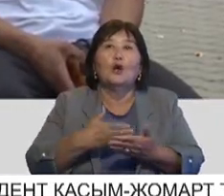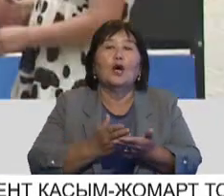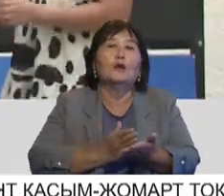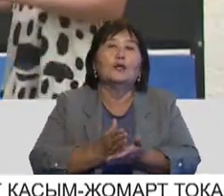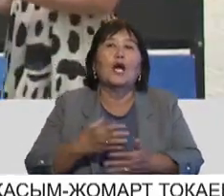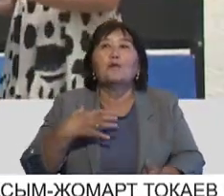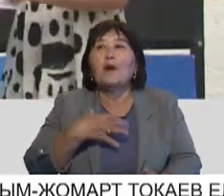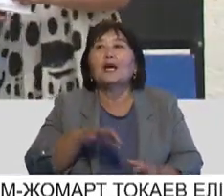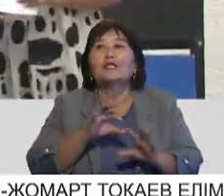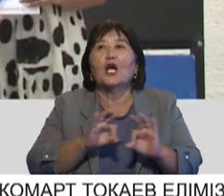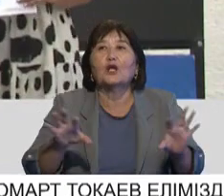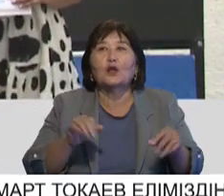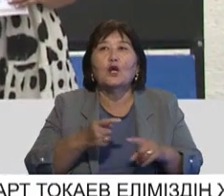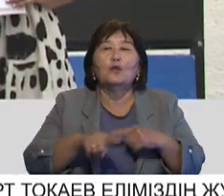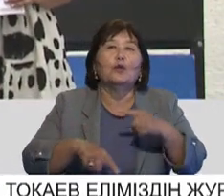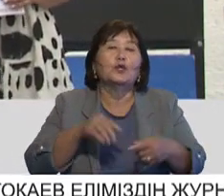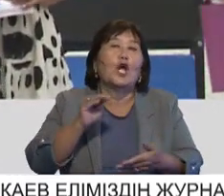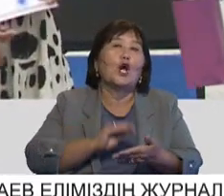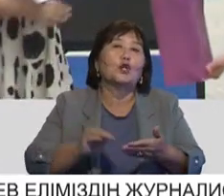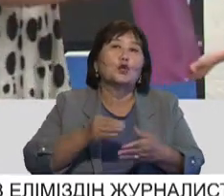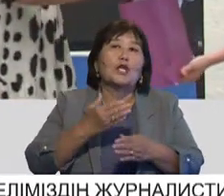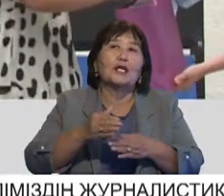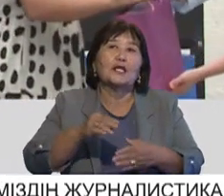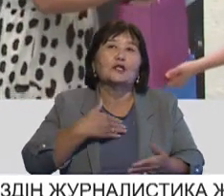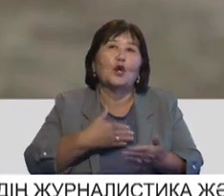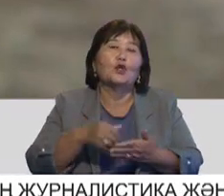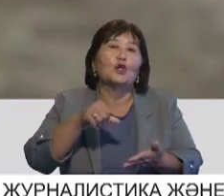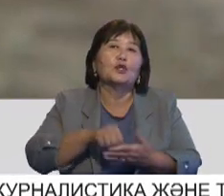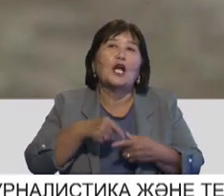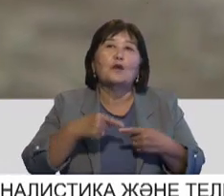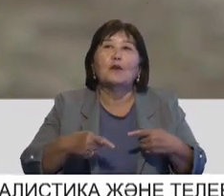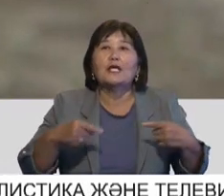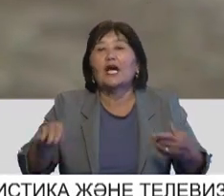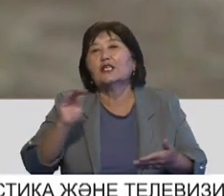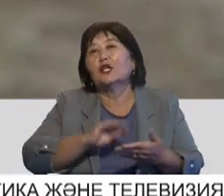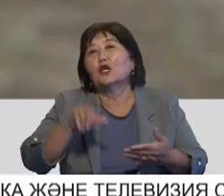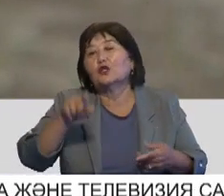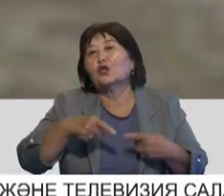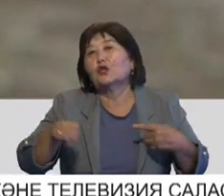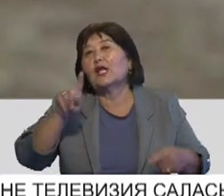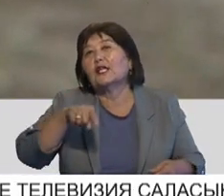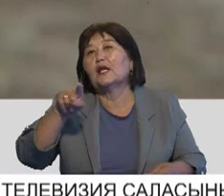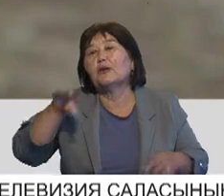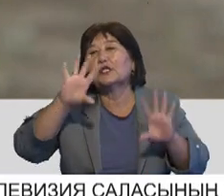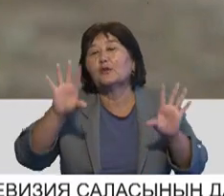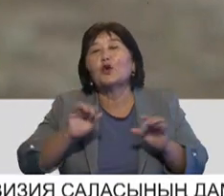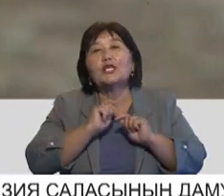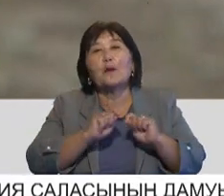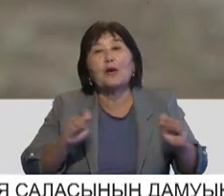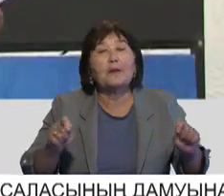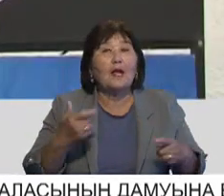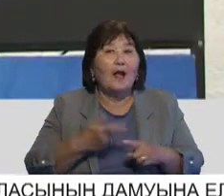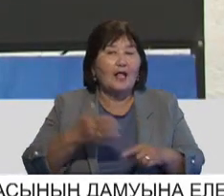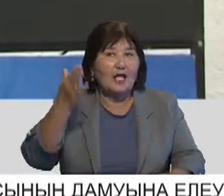мен маңыздылығына тоқталды. Мұнан кейін журналистика саласына сүбелі үлес қосқан бірқатар журналист түрлі номинациялар бойынша марапатталды.